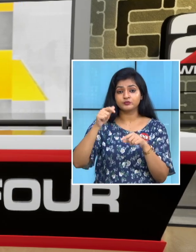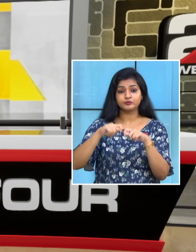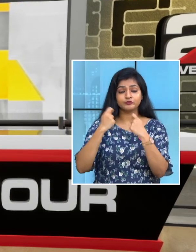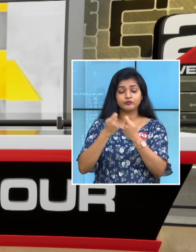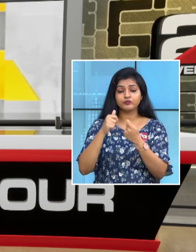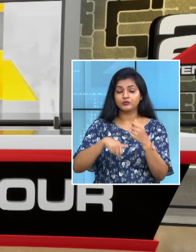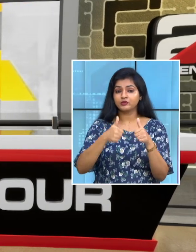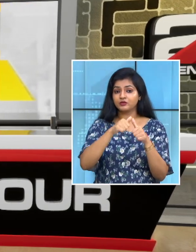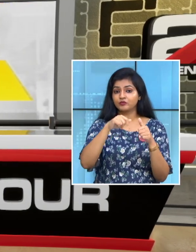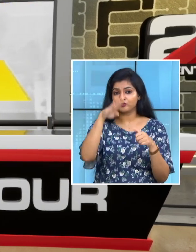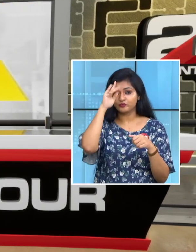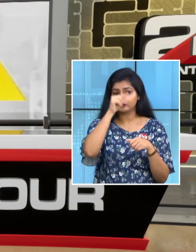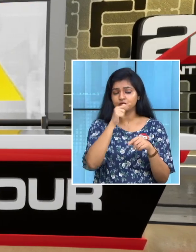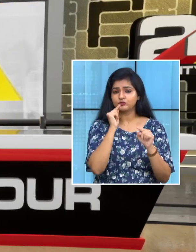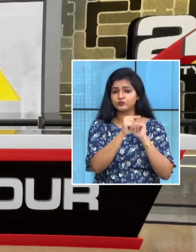അജിത് കുമാറിനെതിരെ?